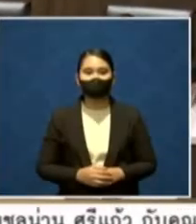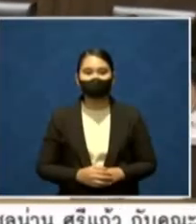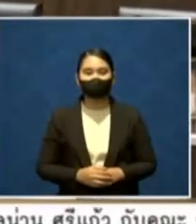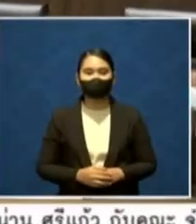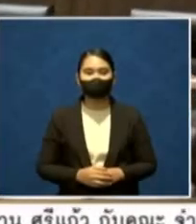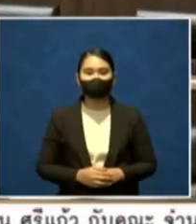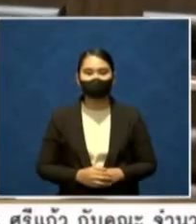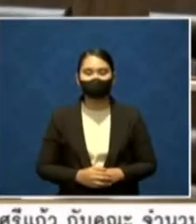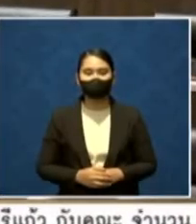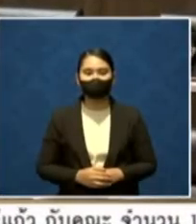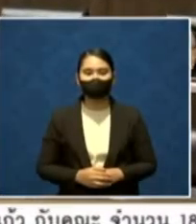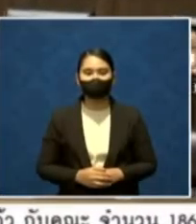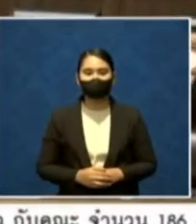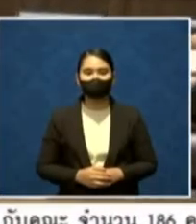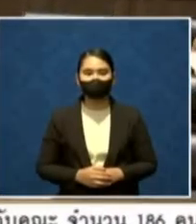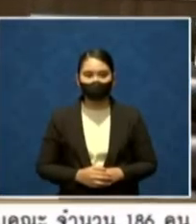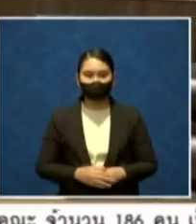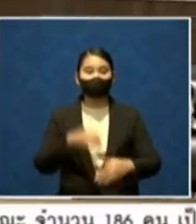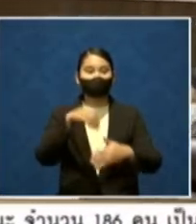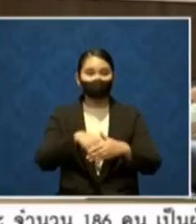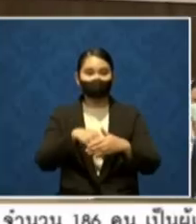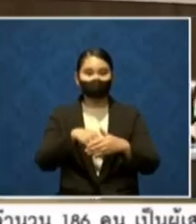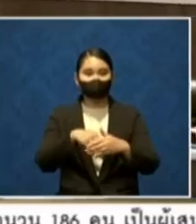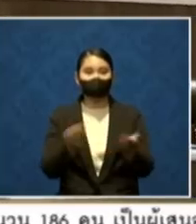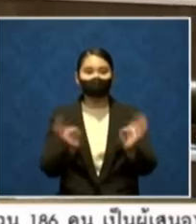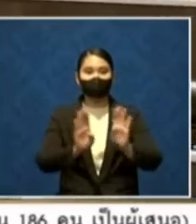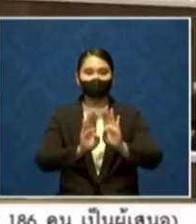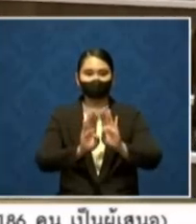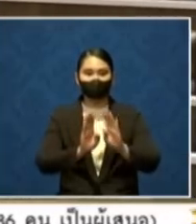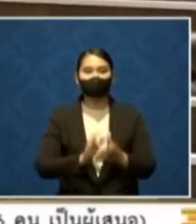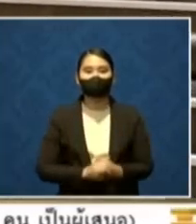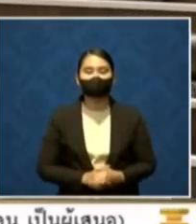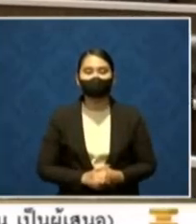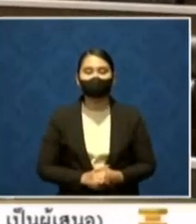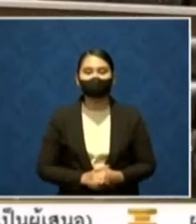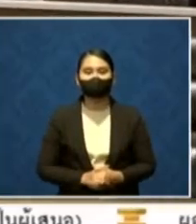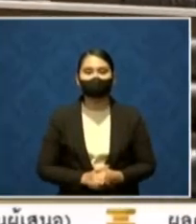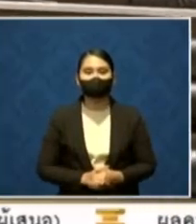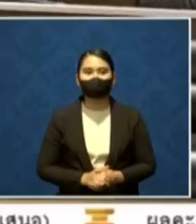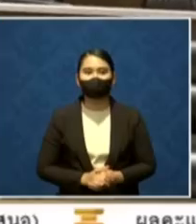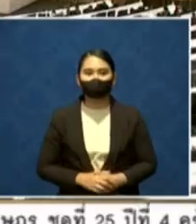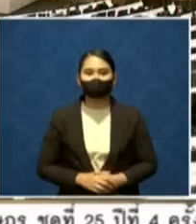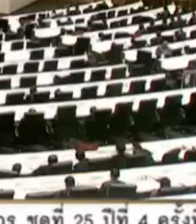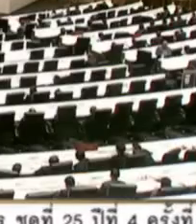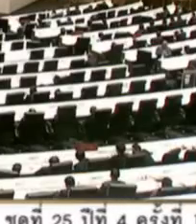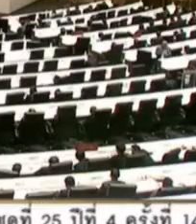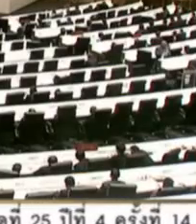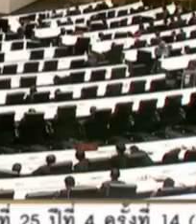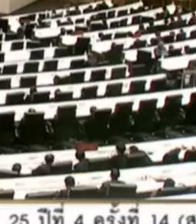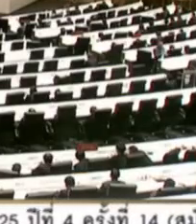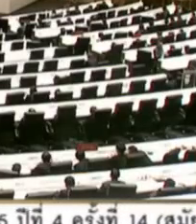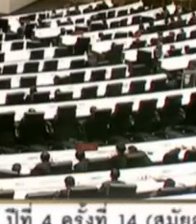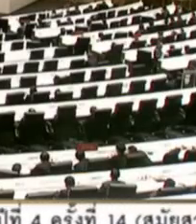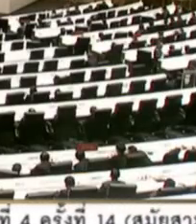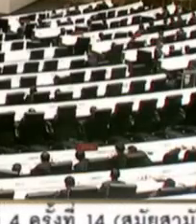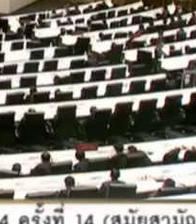าสาและต าน ี แต่ไม่ไว้วางใจสูงถึง207เนี่ยไอ้207มันมาจากพรร